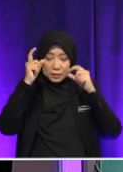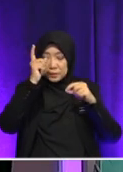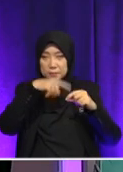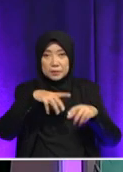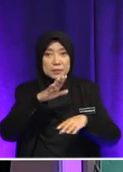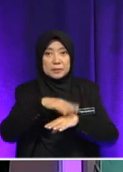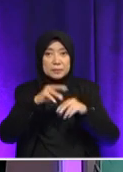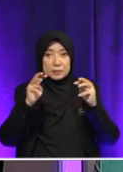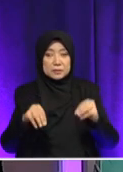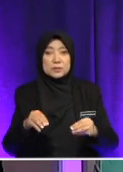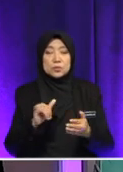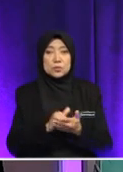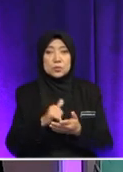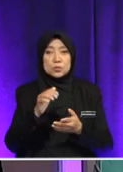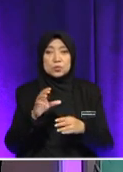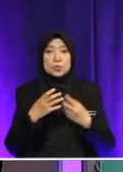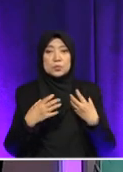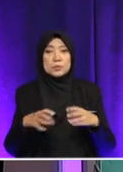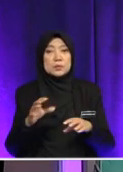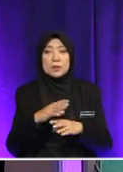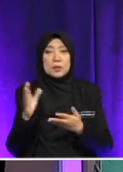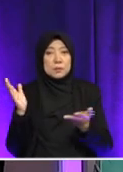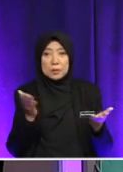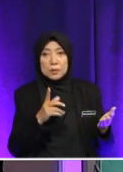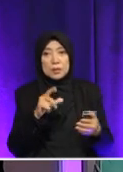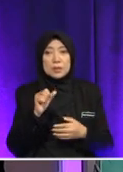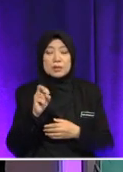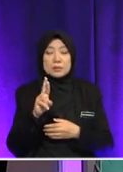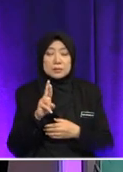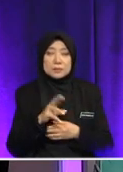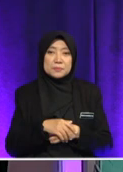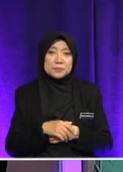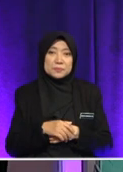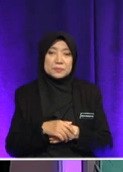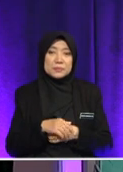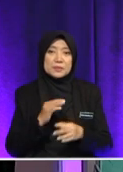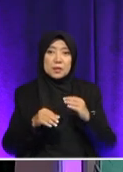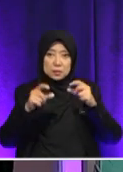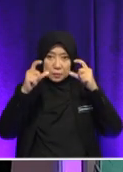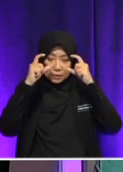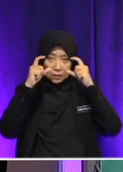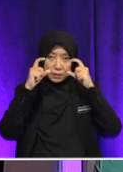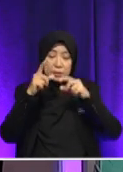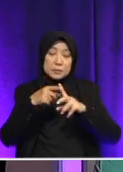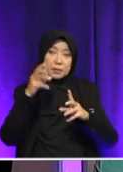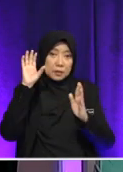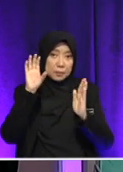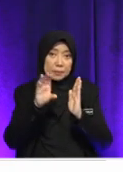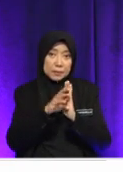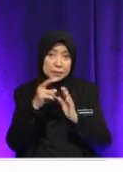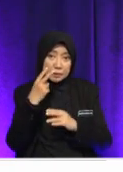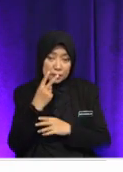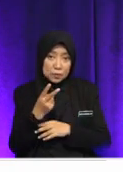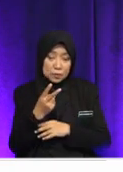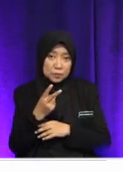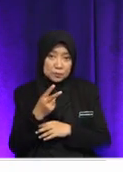tuh Oke cuma saya tak bawa leza Yui lah kan Oke so kalau cuma materi ini daripada gambar kita tengok Oke